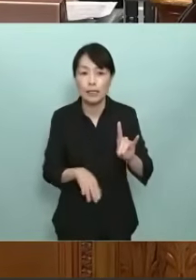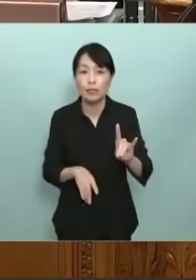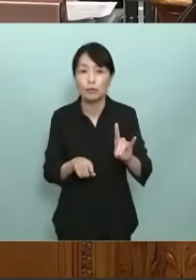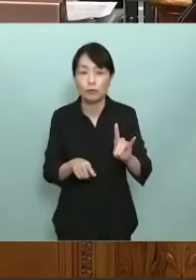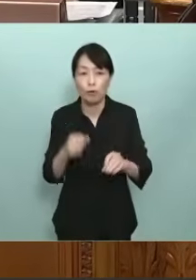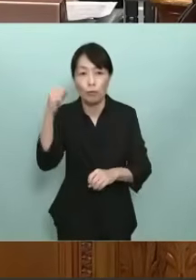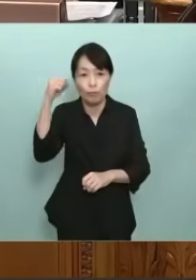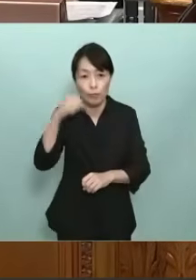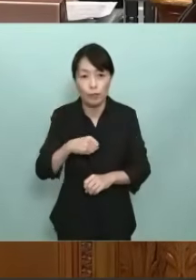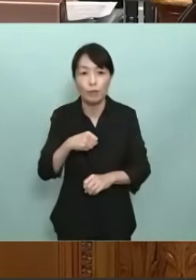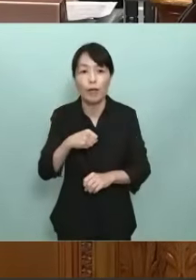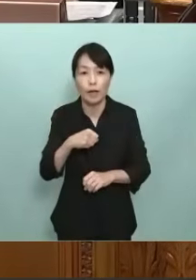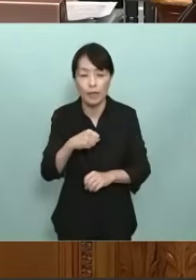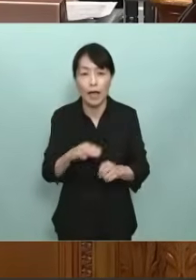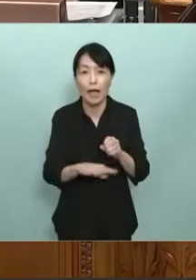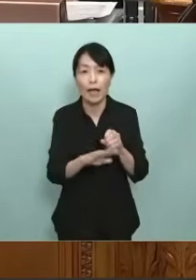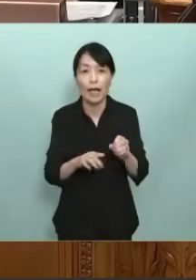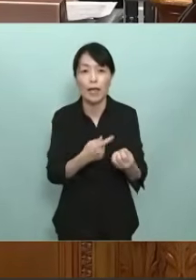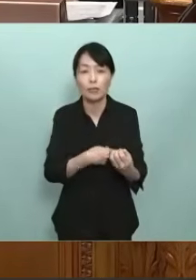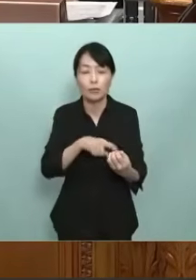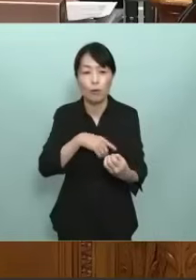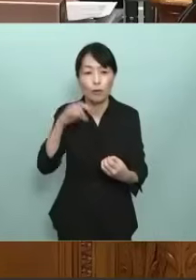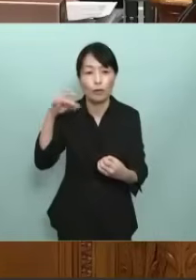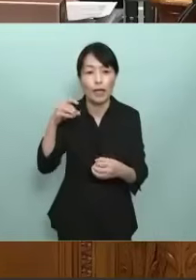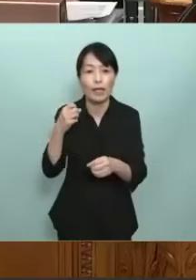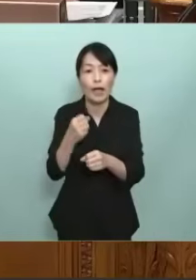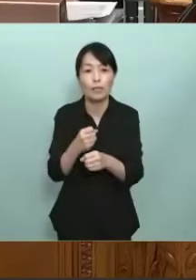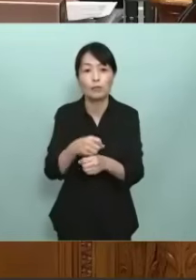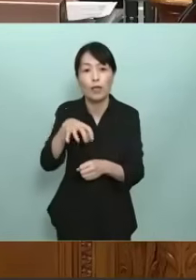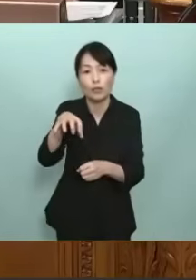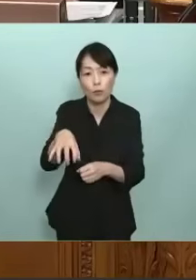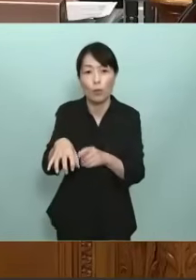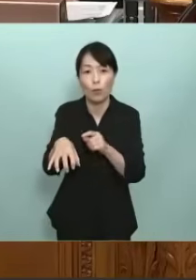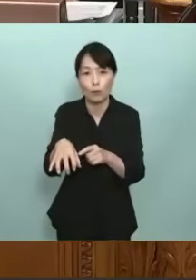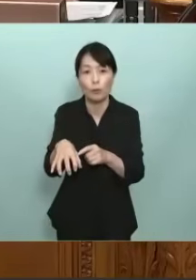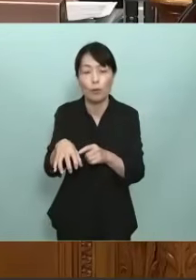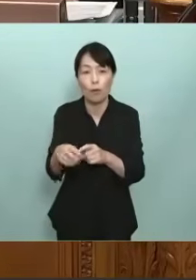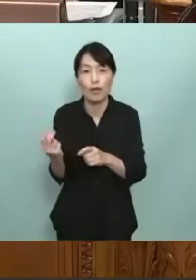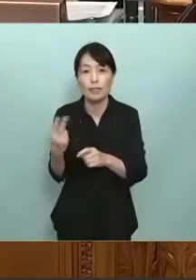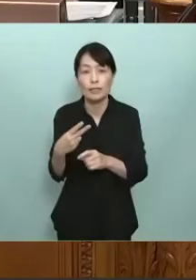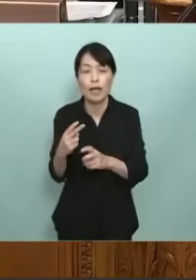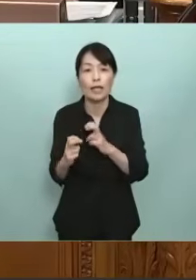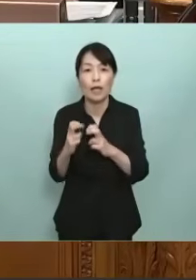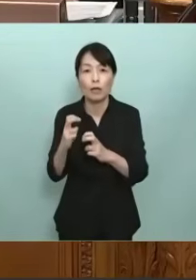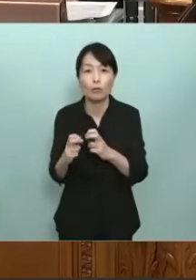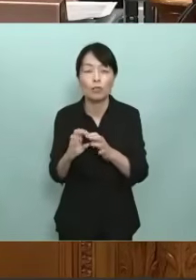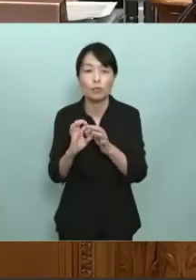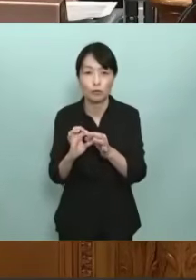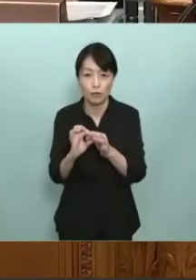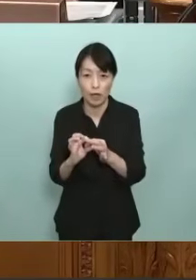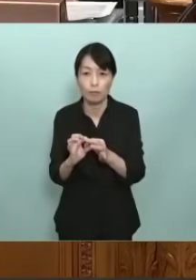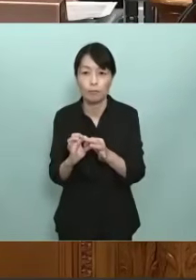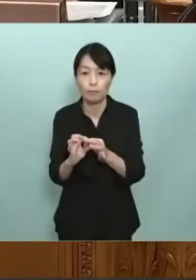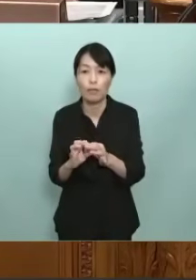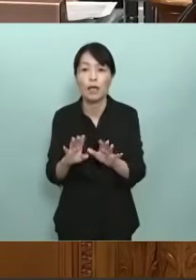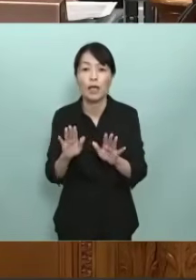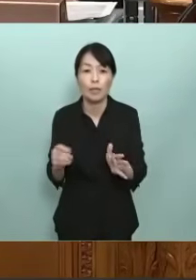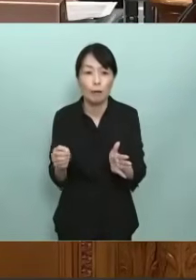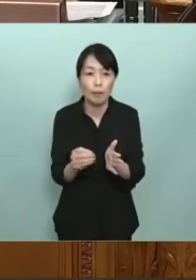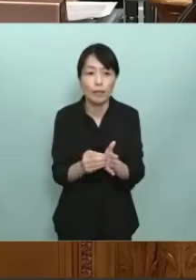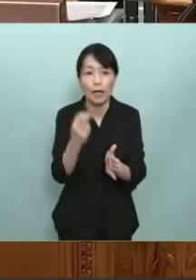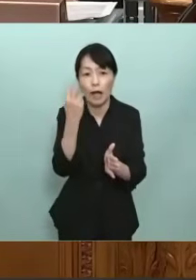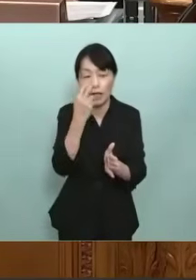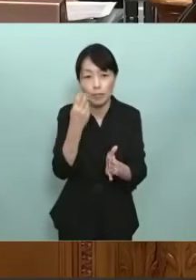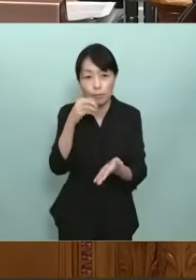伺いしますこれまでに安全審査を申請した既存原発25期中合格は